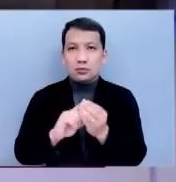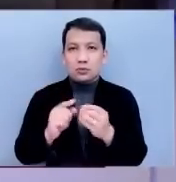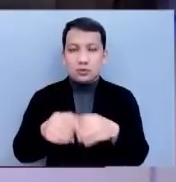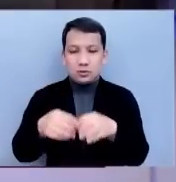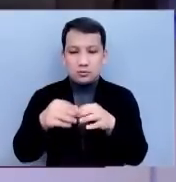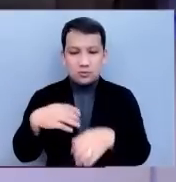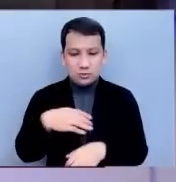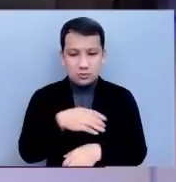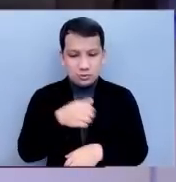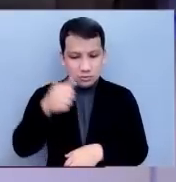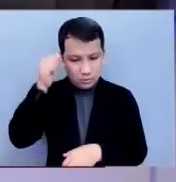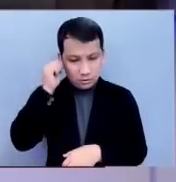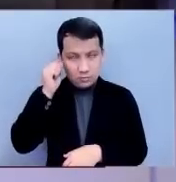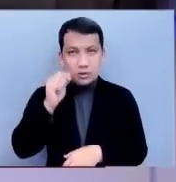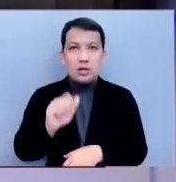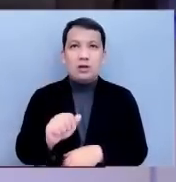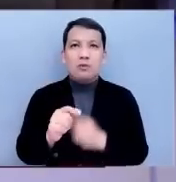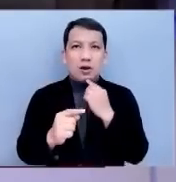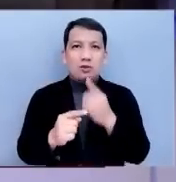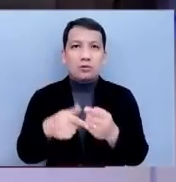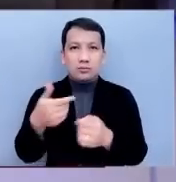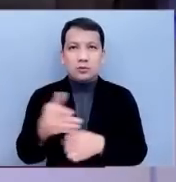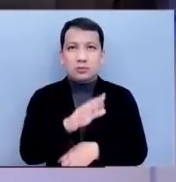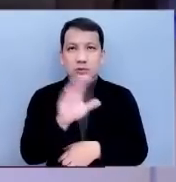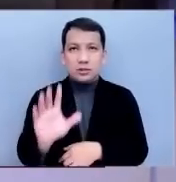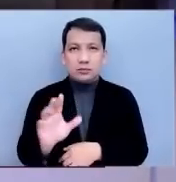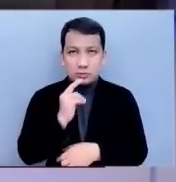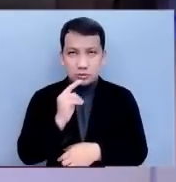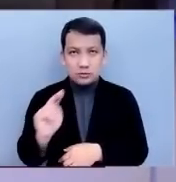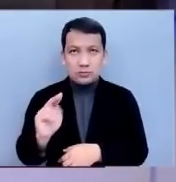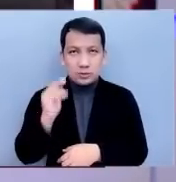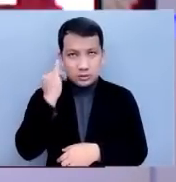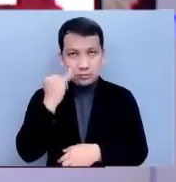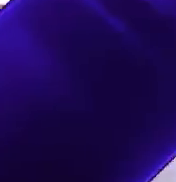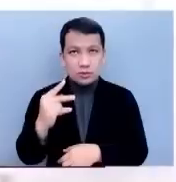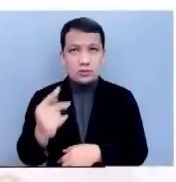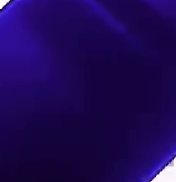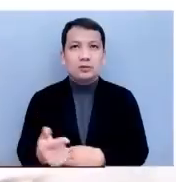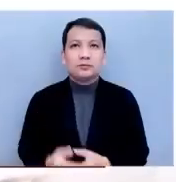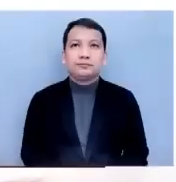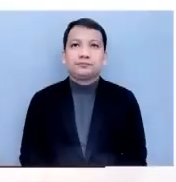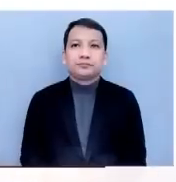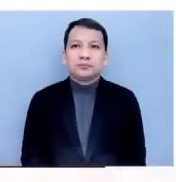Congressman Arnulfo Teves. Nasa frontline ng balitang yan si Justine Punsala.